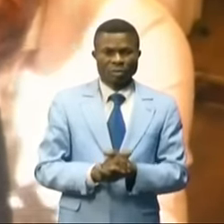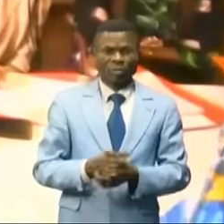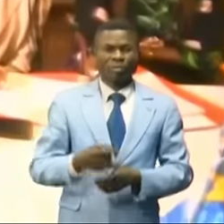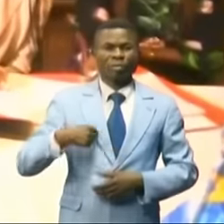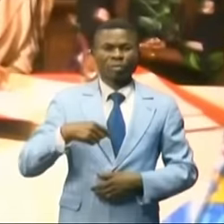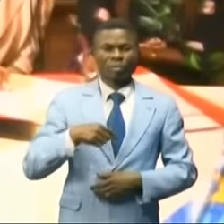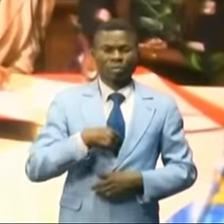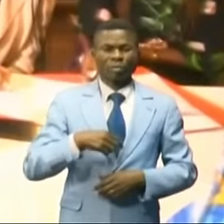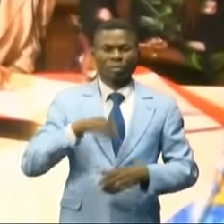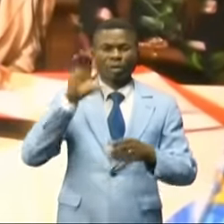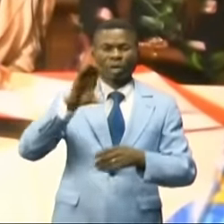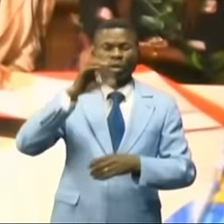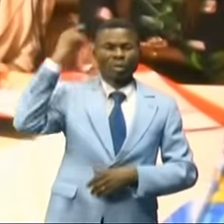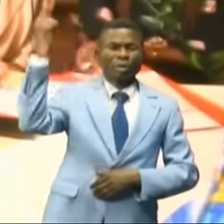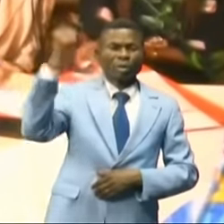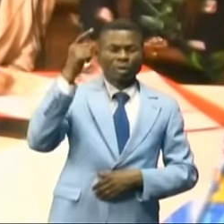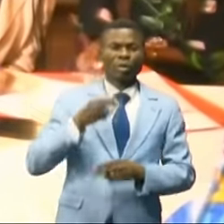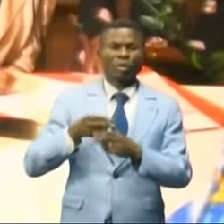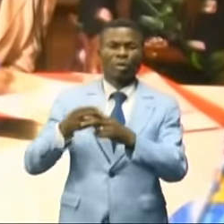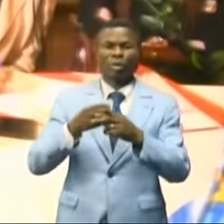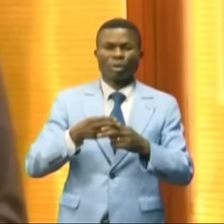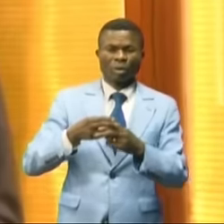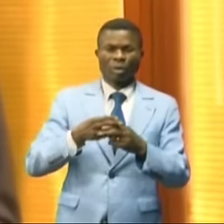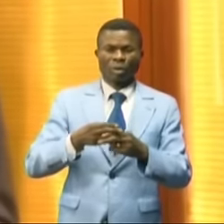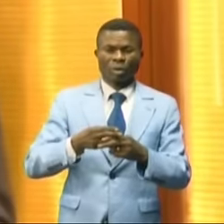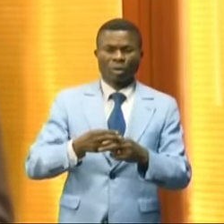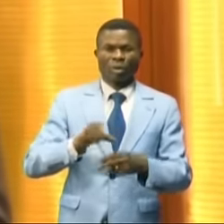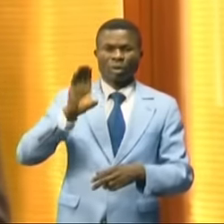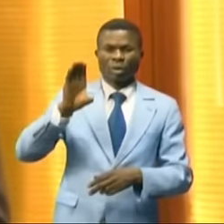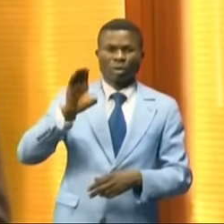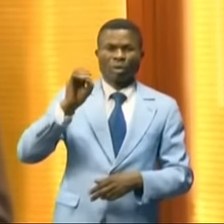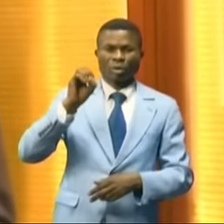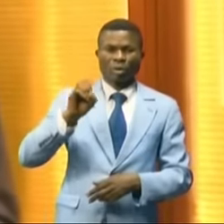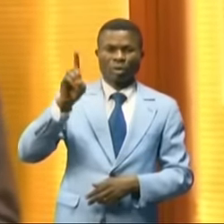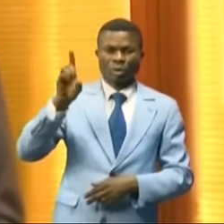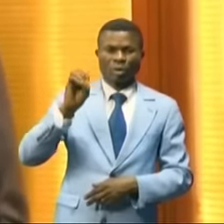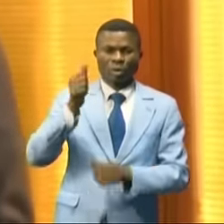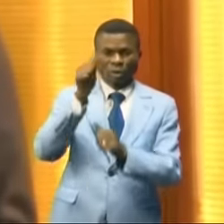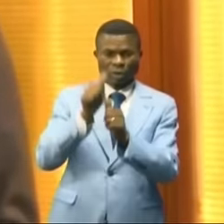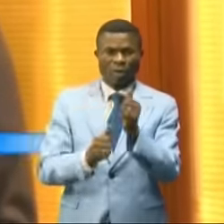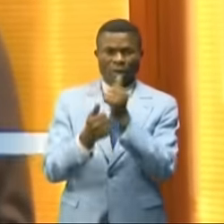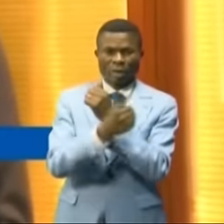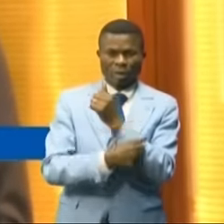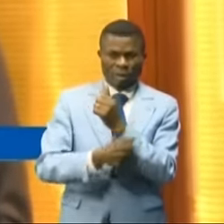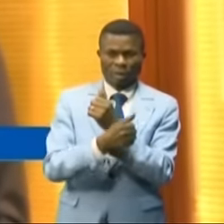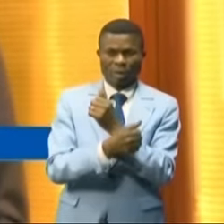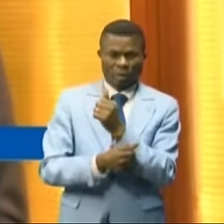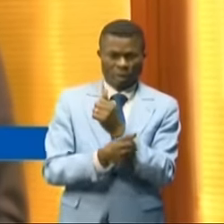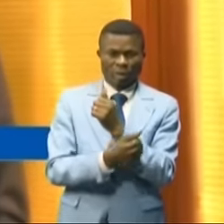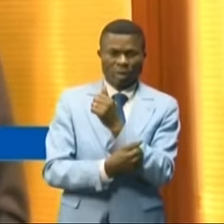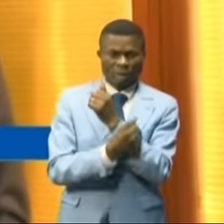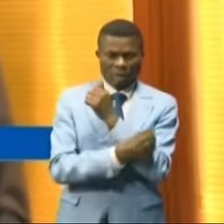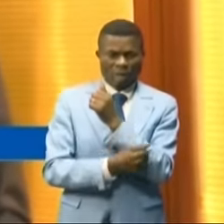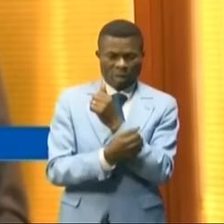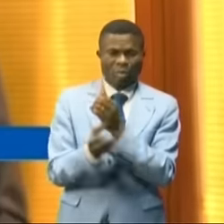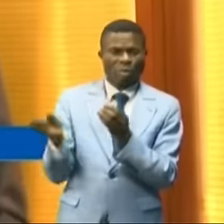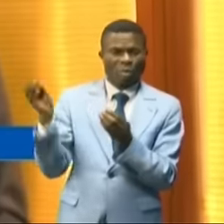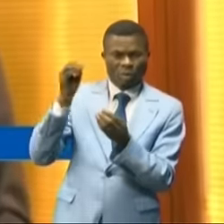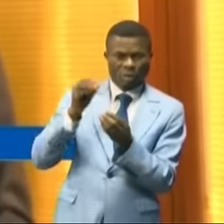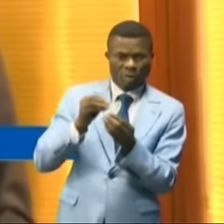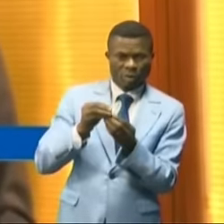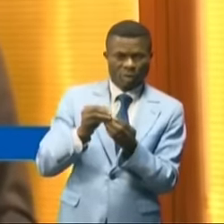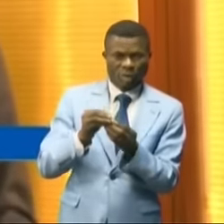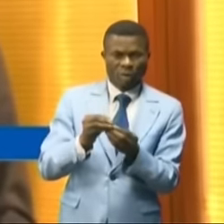Banque mondiale sous la supervision du COREF. Chaque pays ayant adhéré à l'ITIE devra publier de